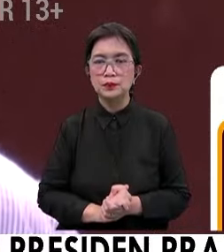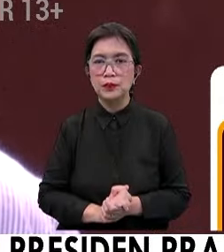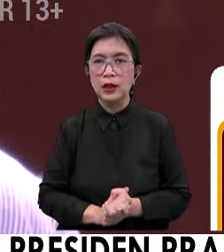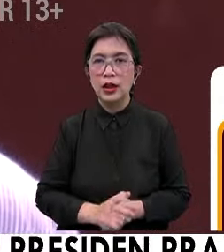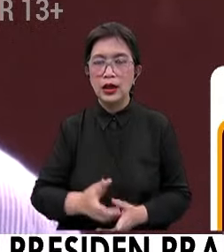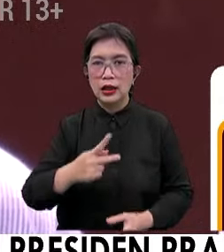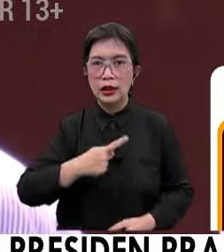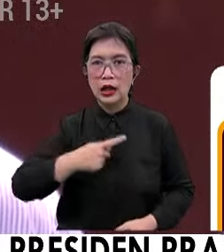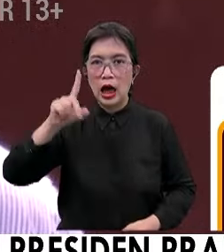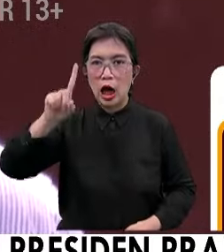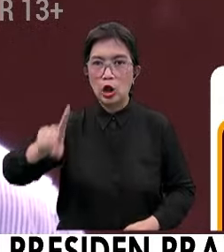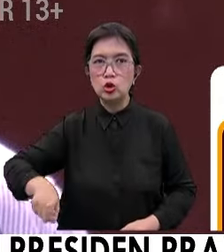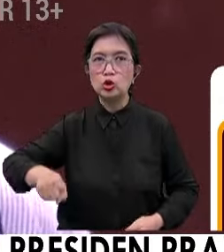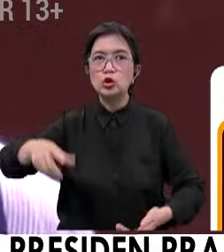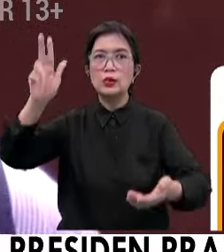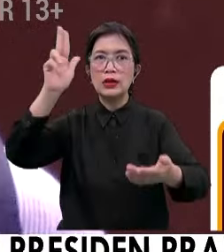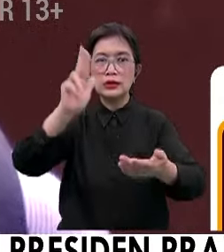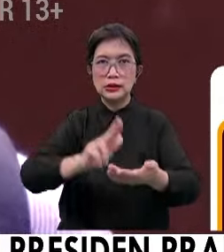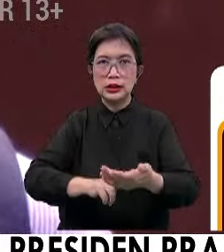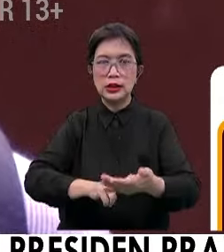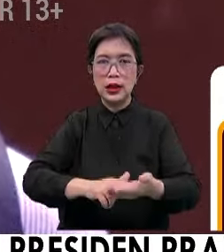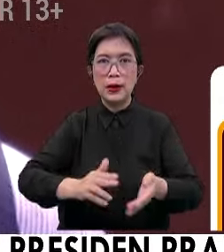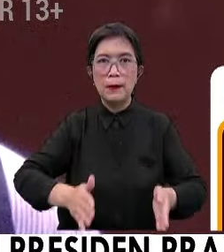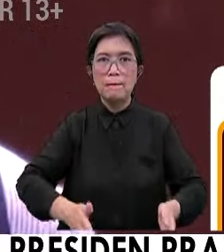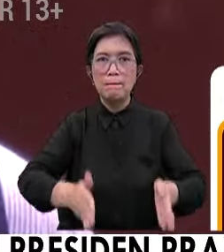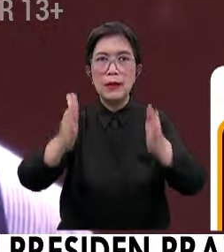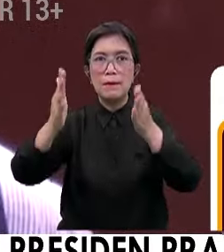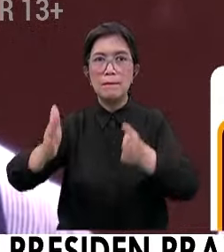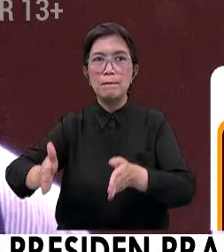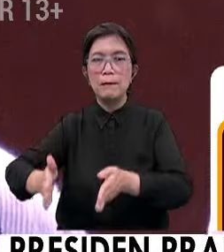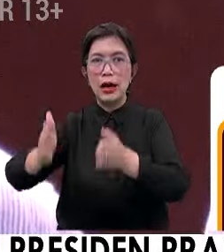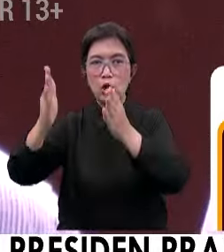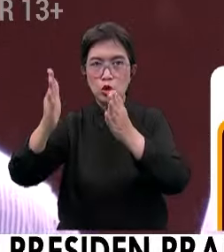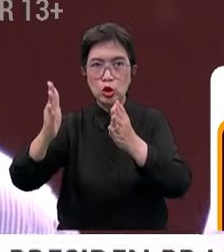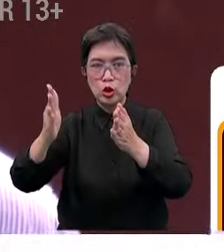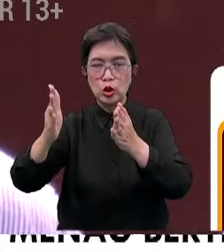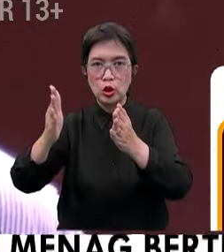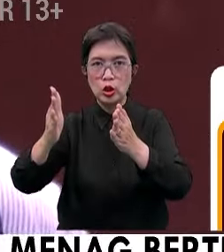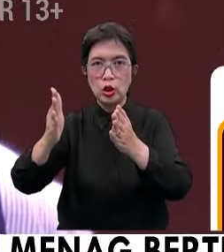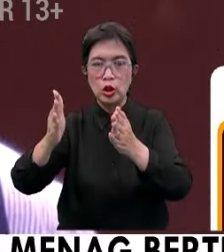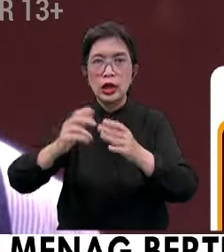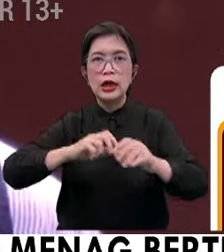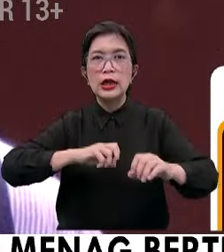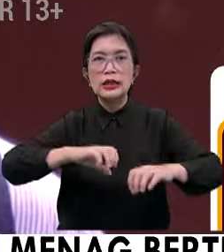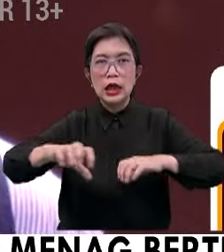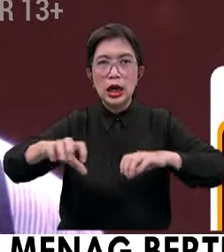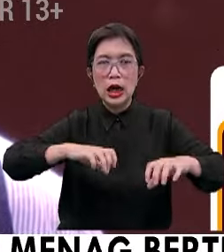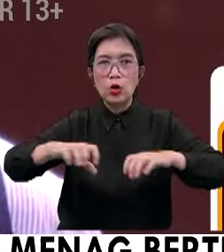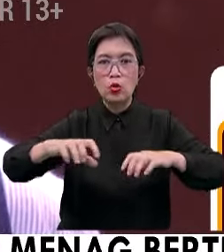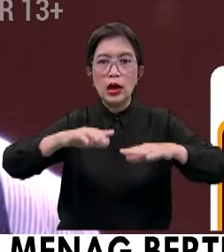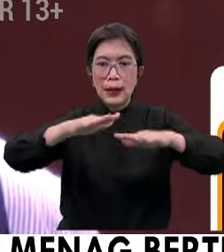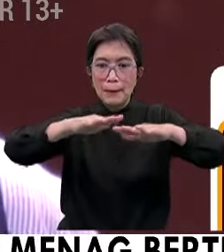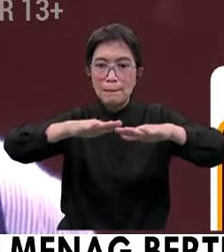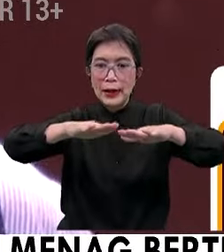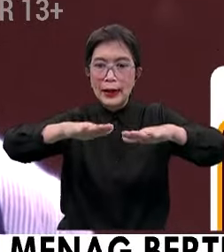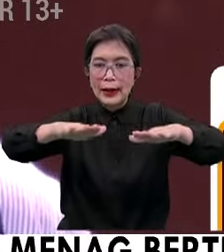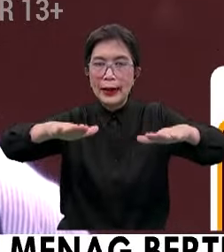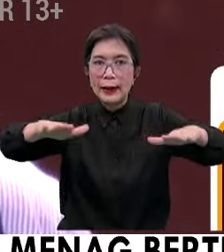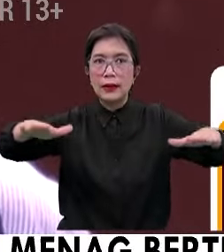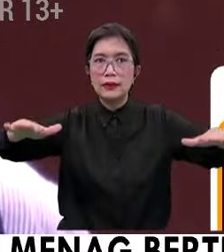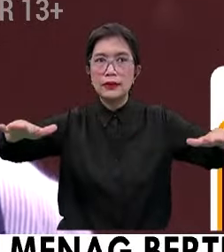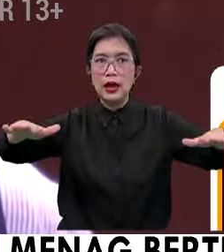kita harus memastikan membangun atau pembangunan dilakukan secara merata agar